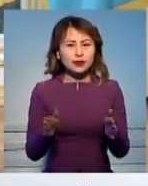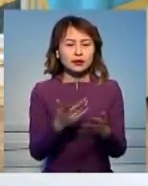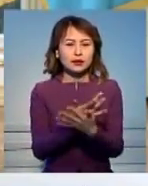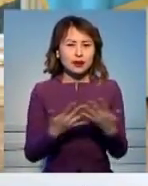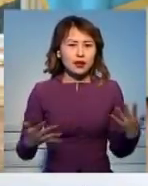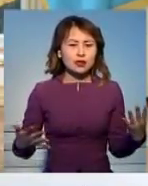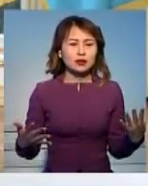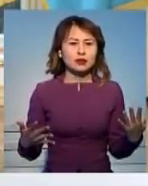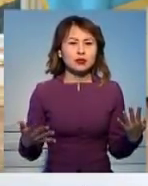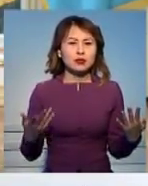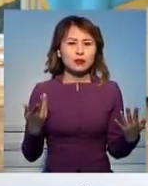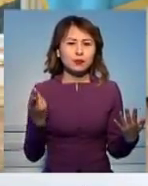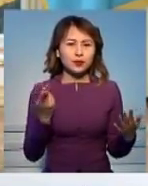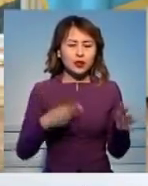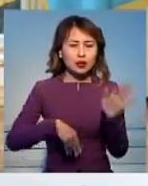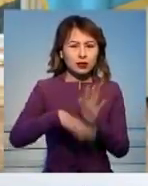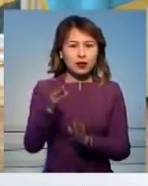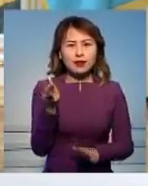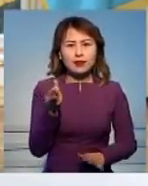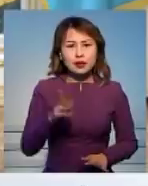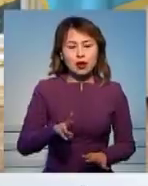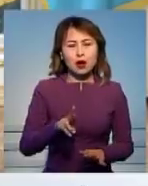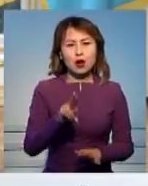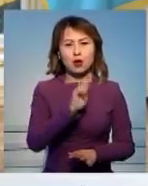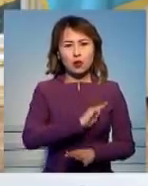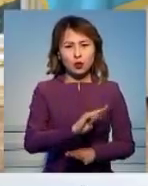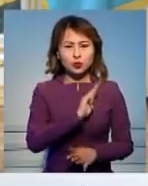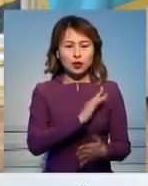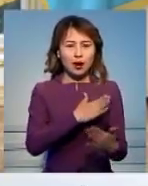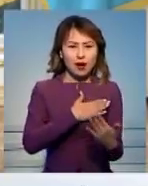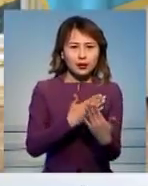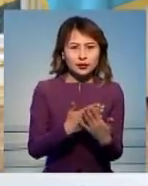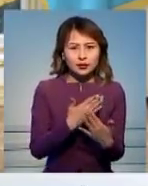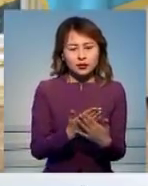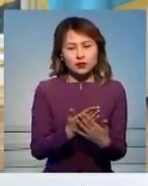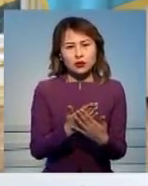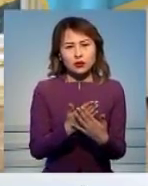шлюзы для усиления деловой активности